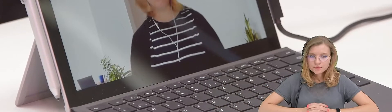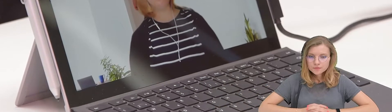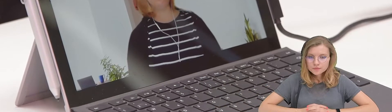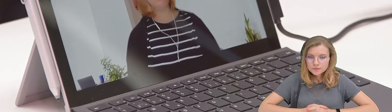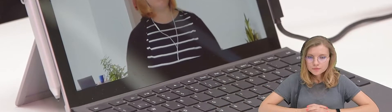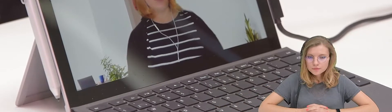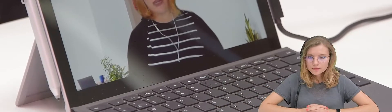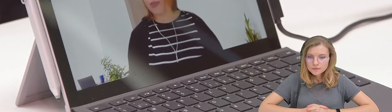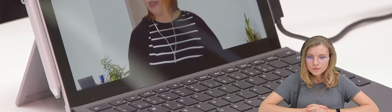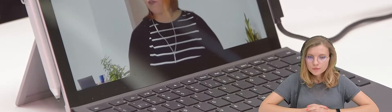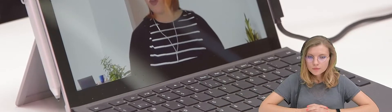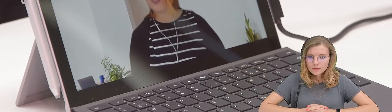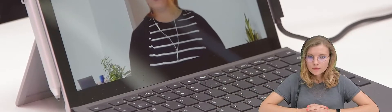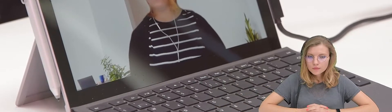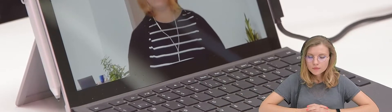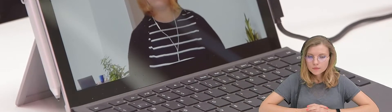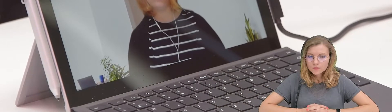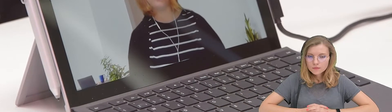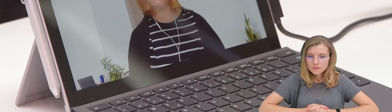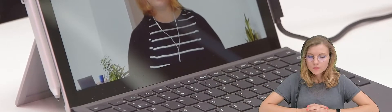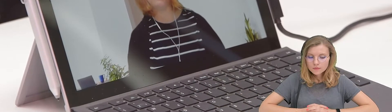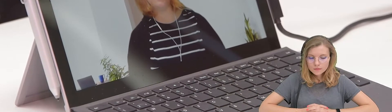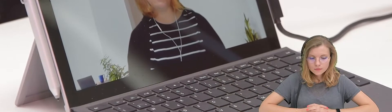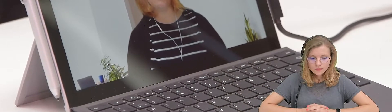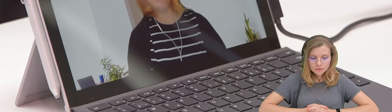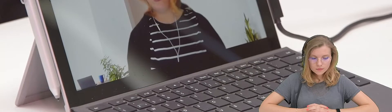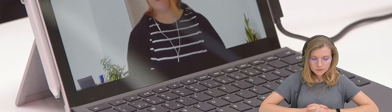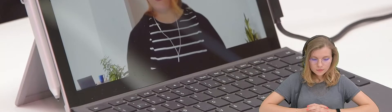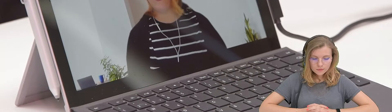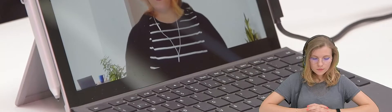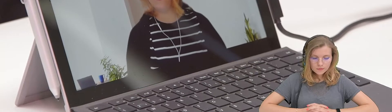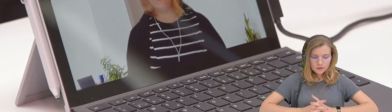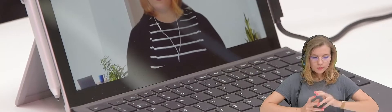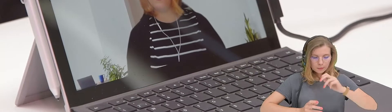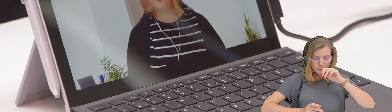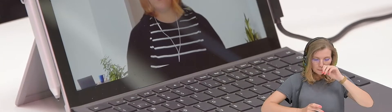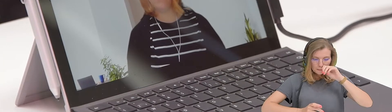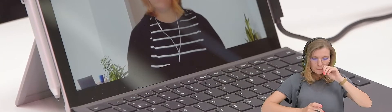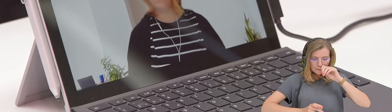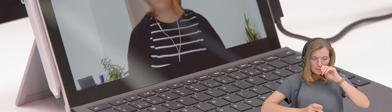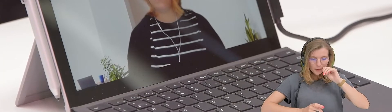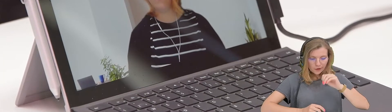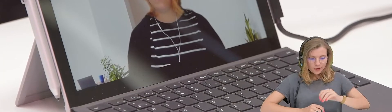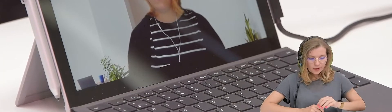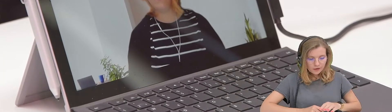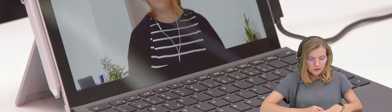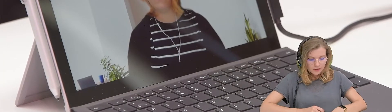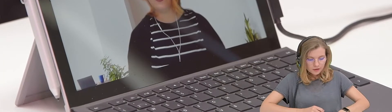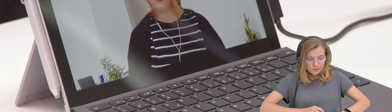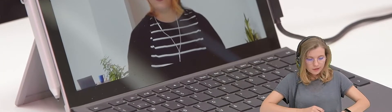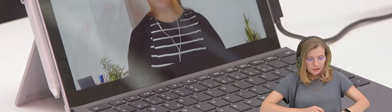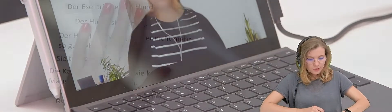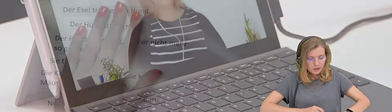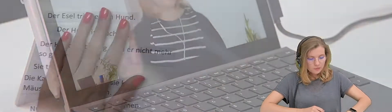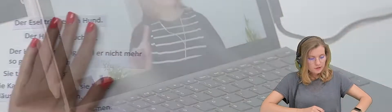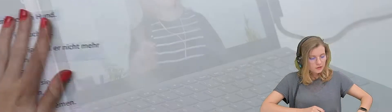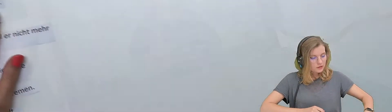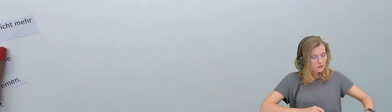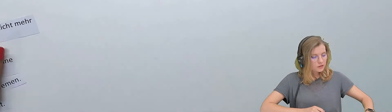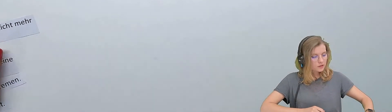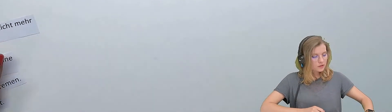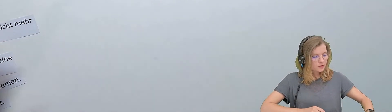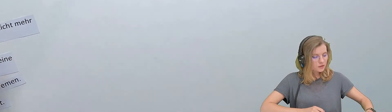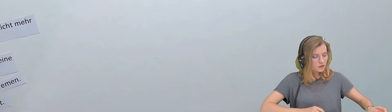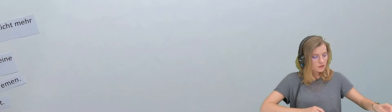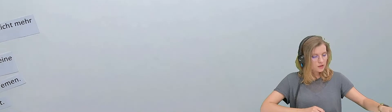ja, eine Bilderfolge sozusagen hintereinander. Mhm. Und, okay, warte mal. Die Schwierigkeit ist, du